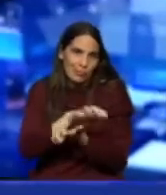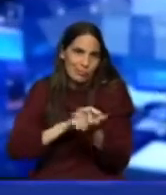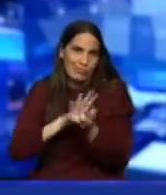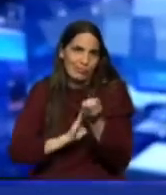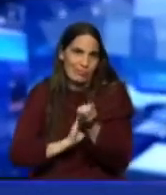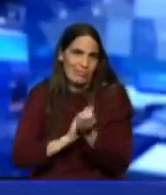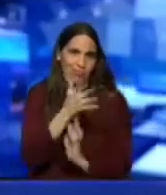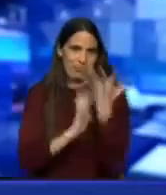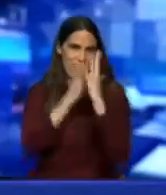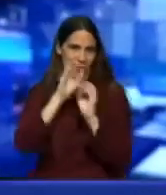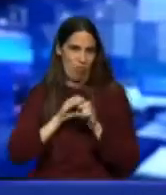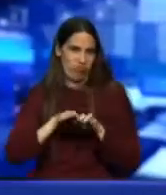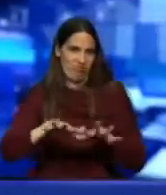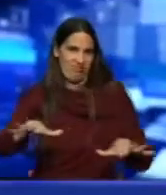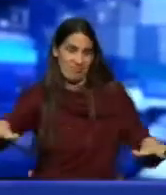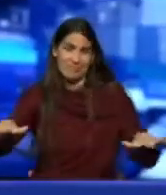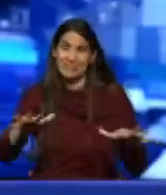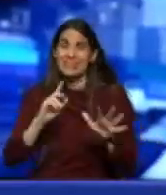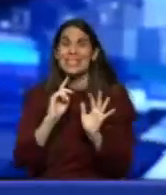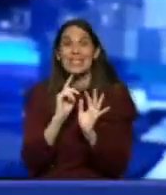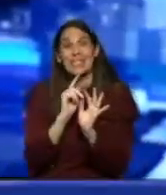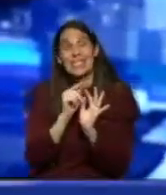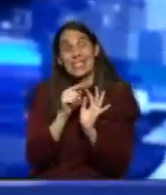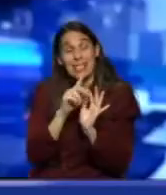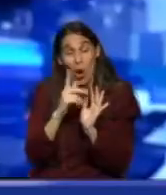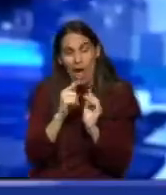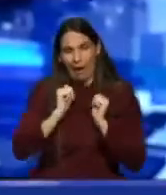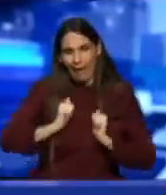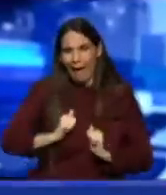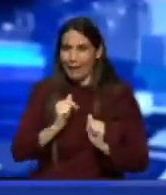היא למעשה על קרי תרנגולת, וגם באזור ירושלים והגדה.